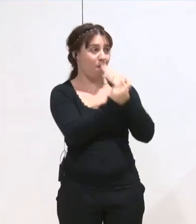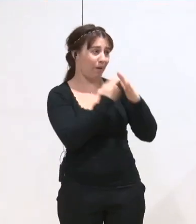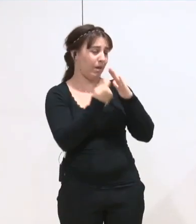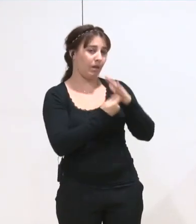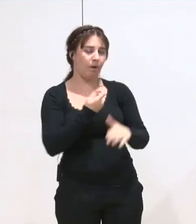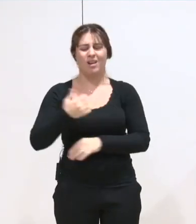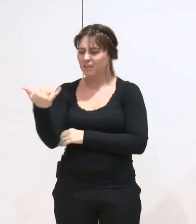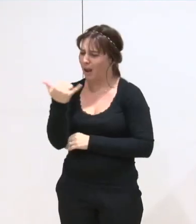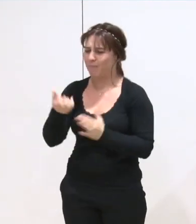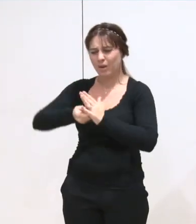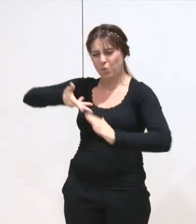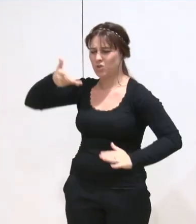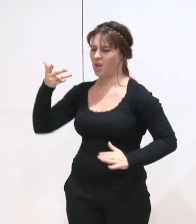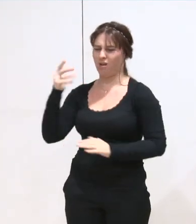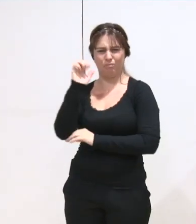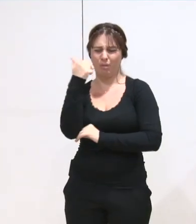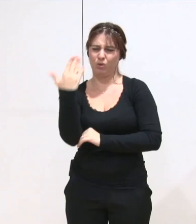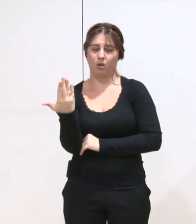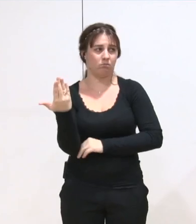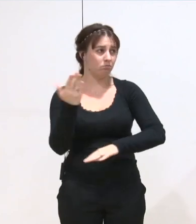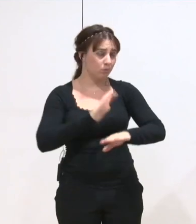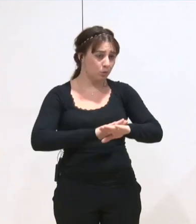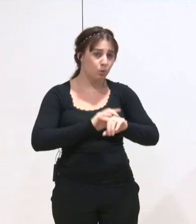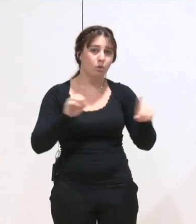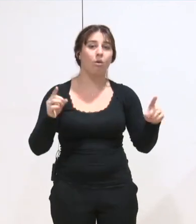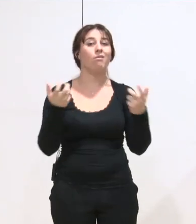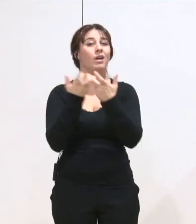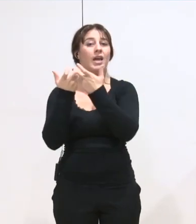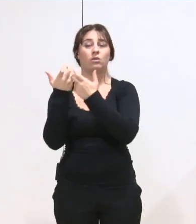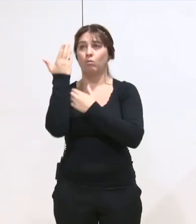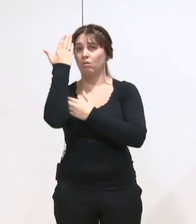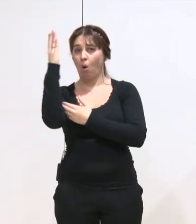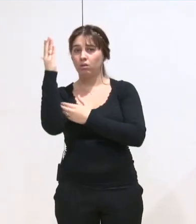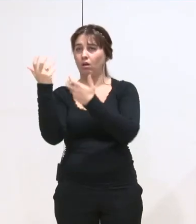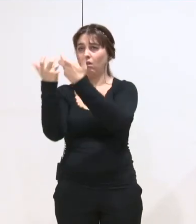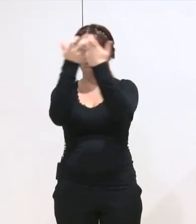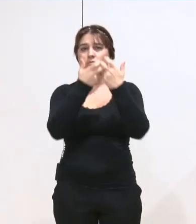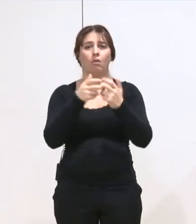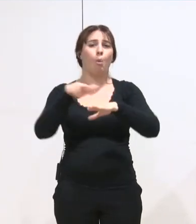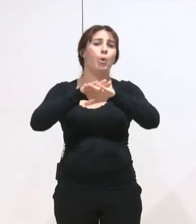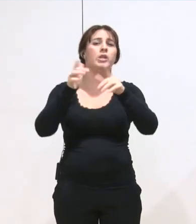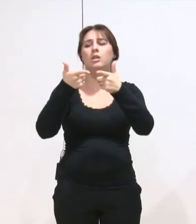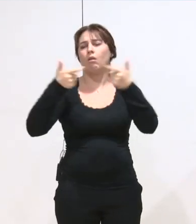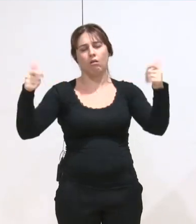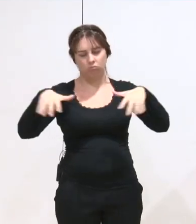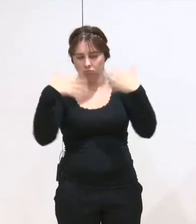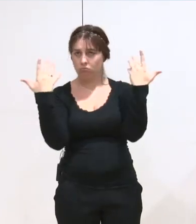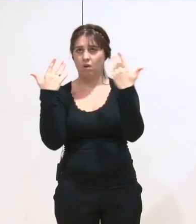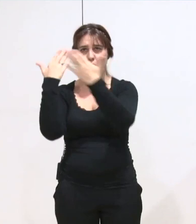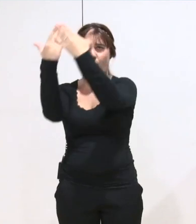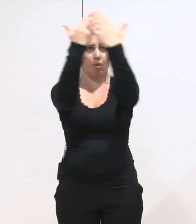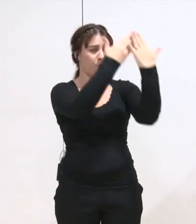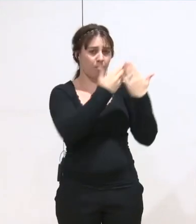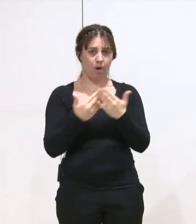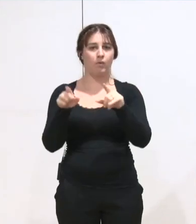coûteuse. Mais la réalité est tout autre. Des exemples de collectivités de tous bords politiques en attestent très concrètement. Et une étude de